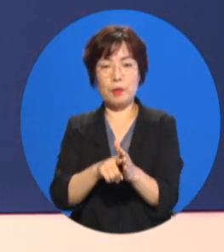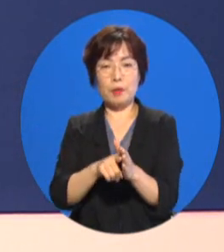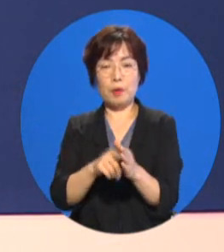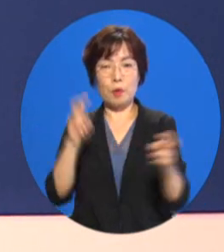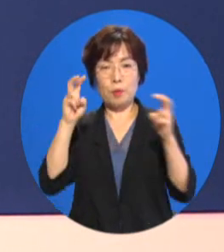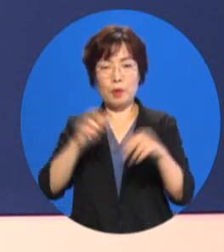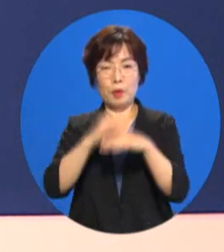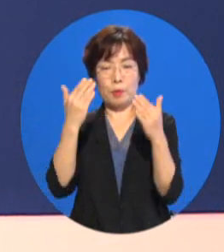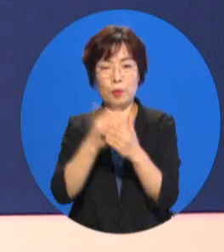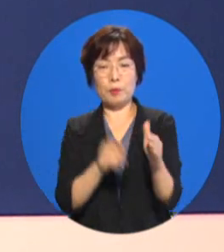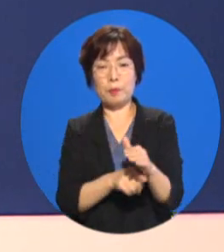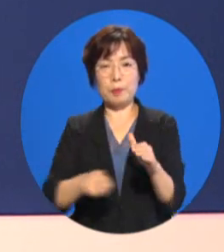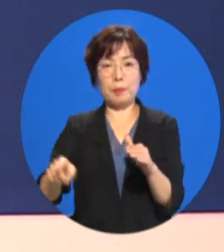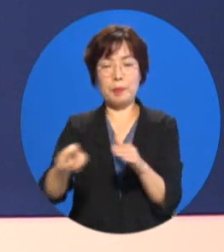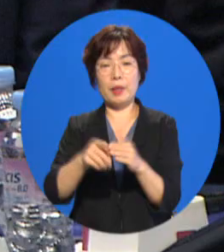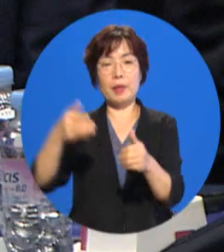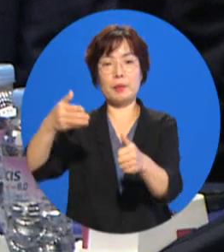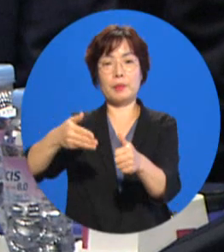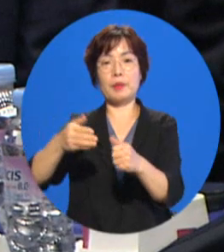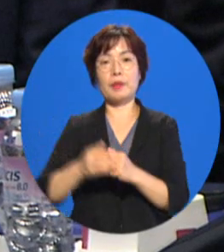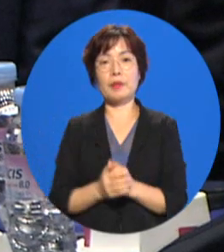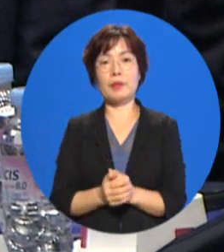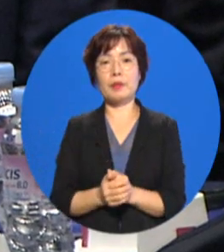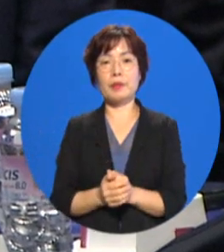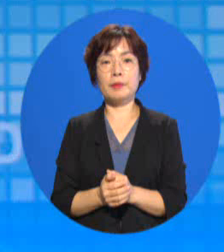업계가 앞장서 주기를 당부했습니다.